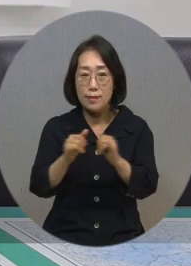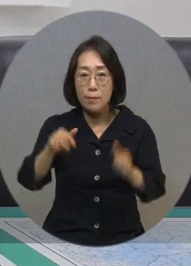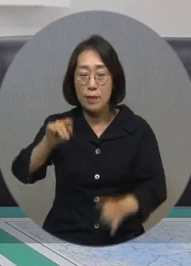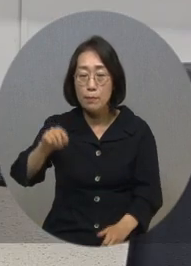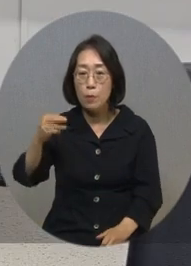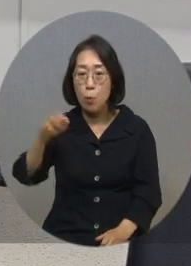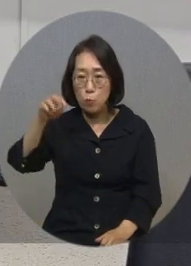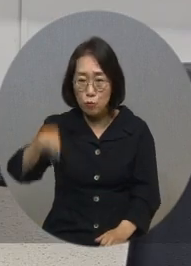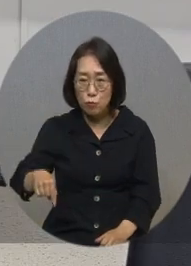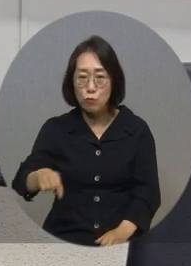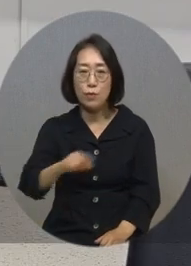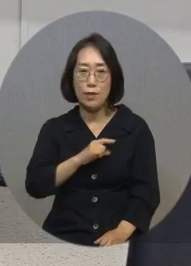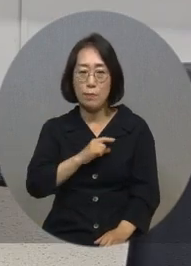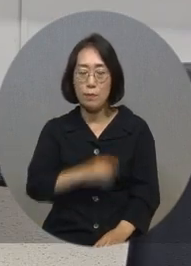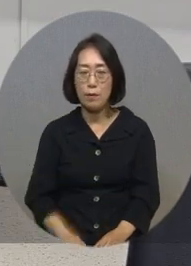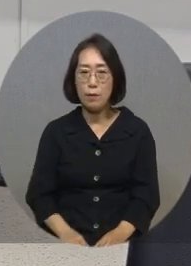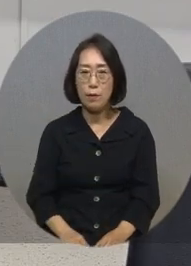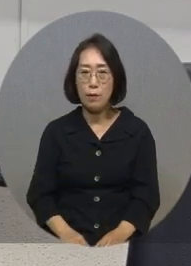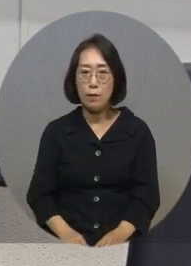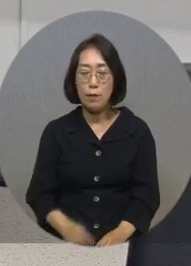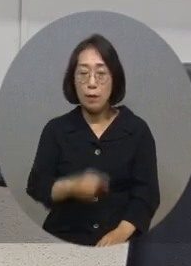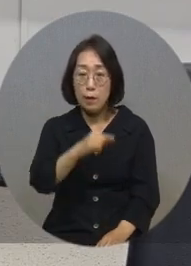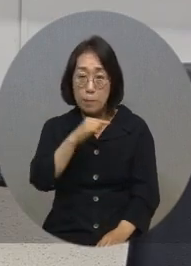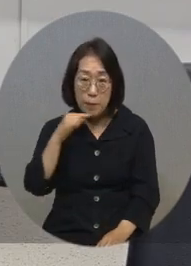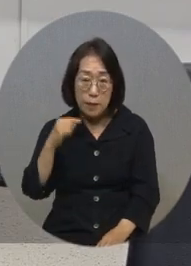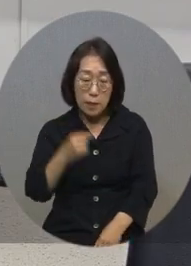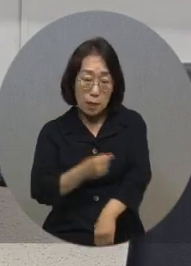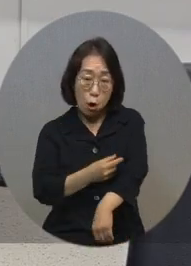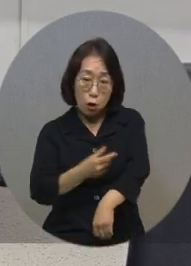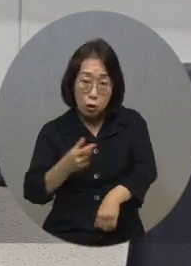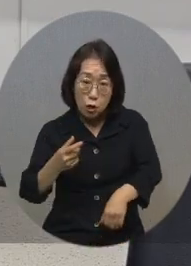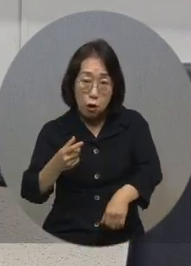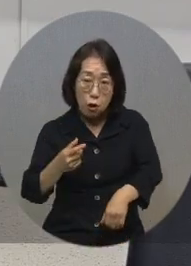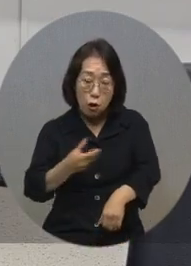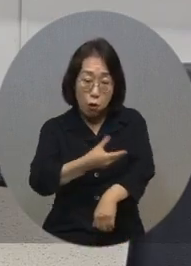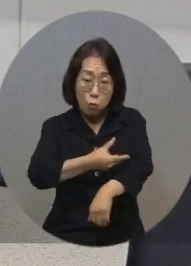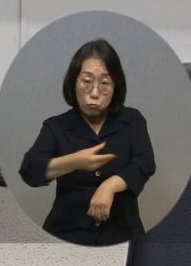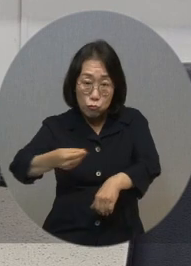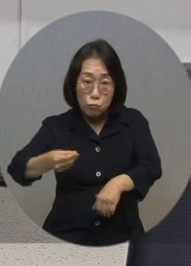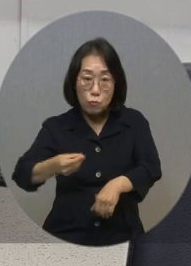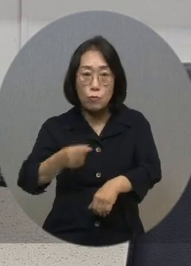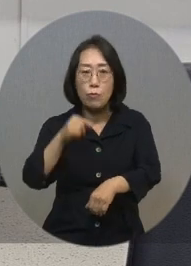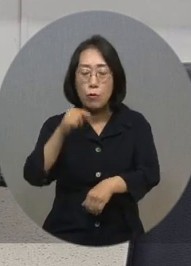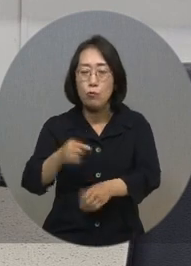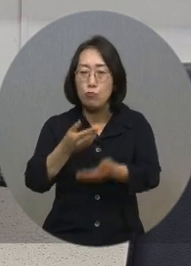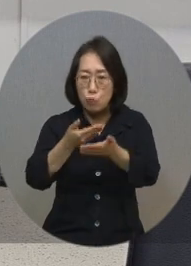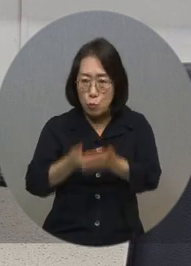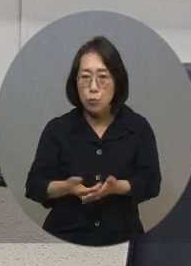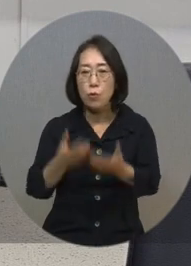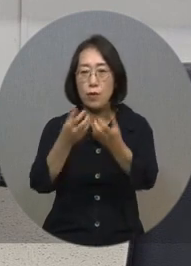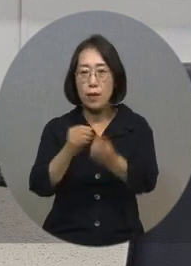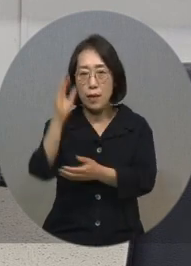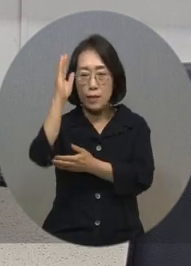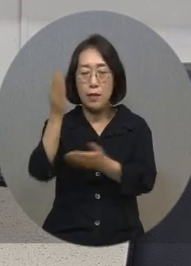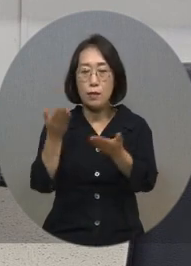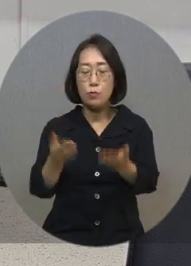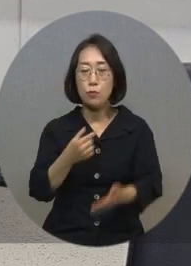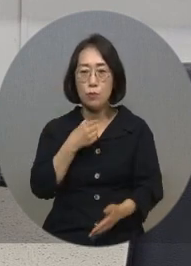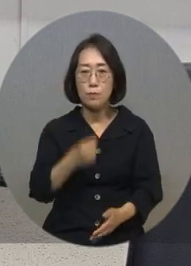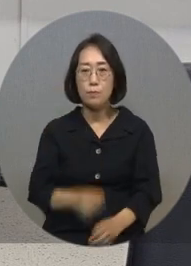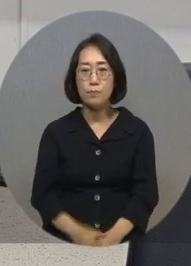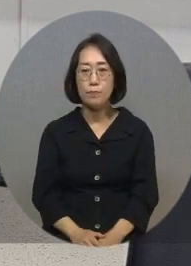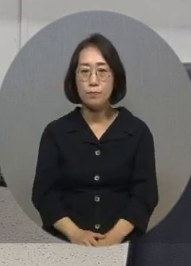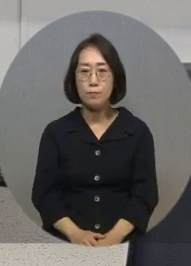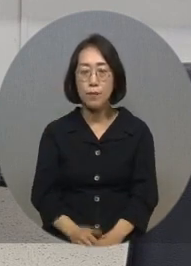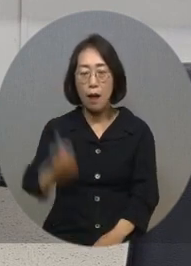김동수입니다 헌혈의 이제 필요성과 중요성에 대한 그런 사례를 좀 말씀을 드리려고 하는데요 어